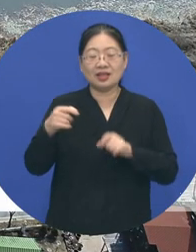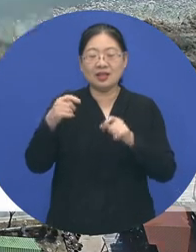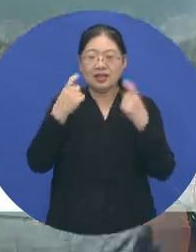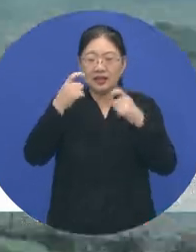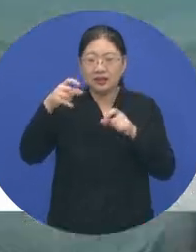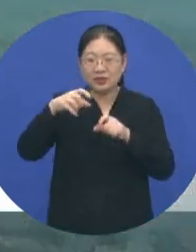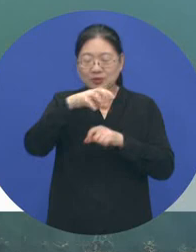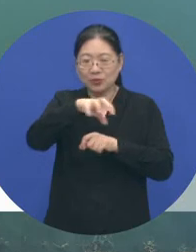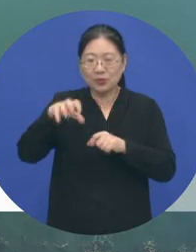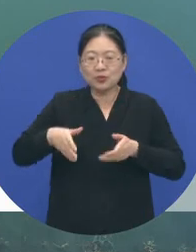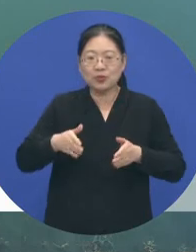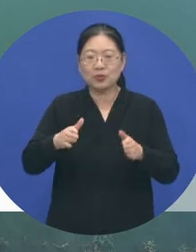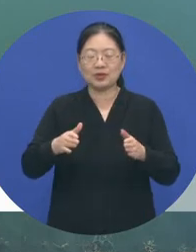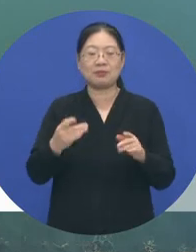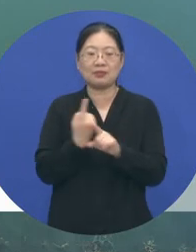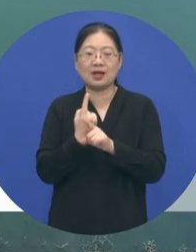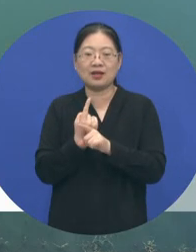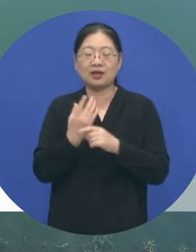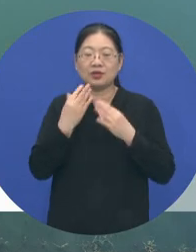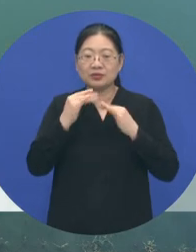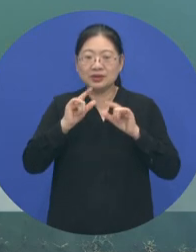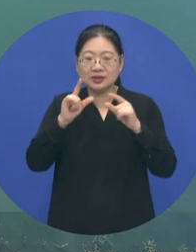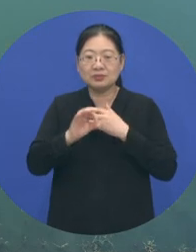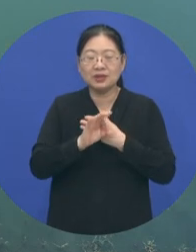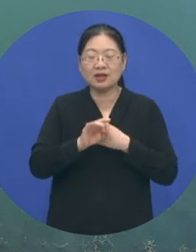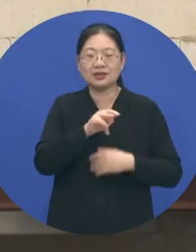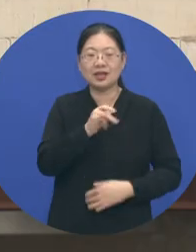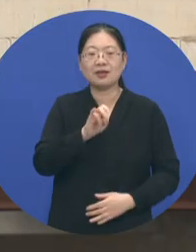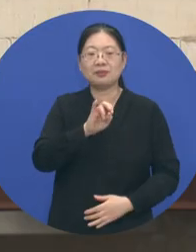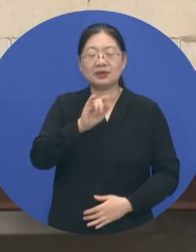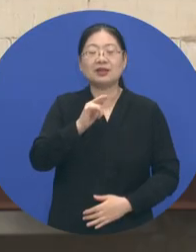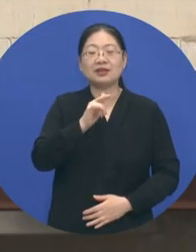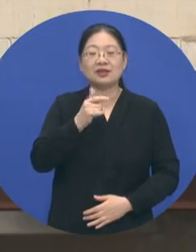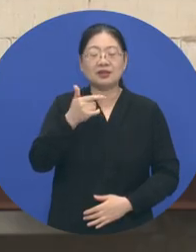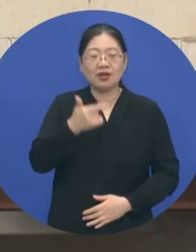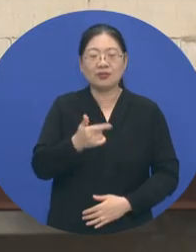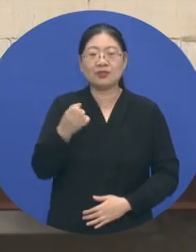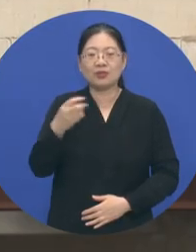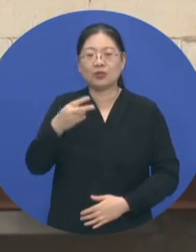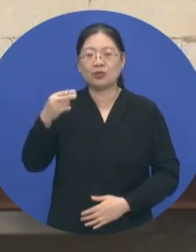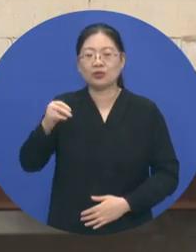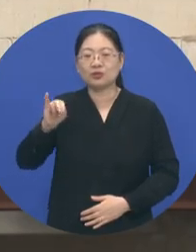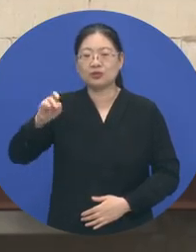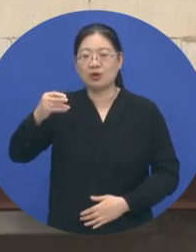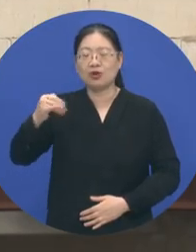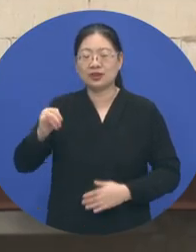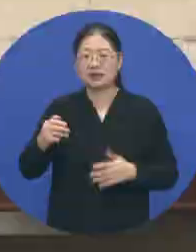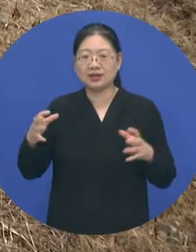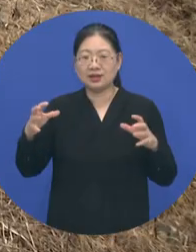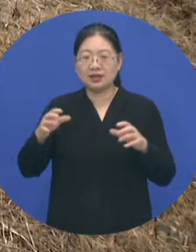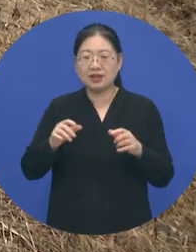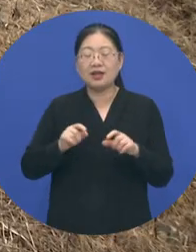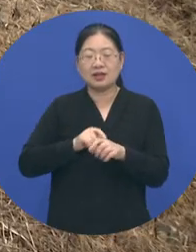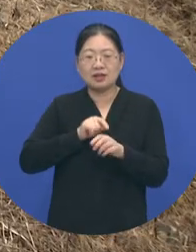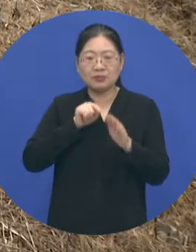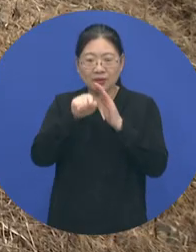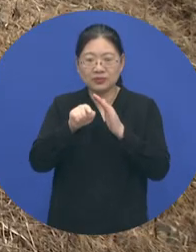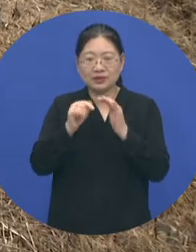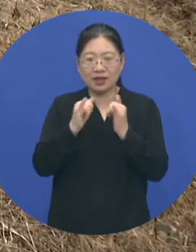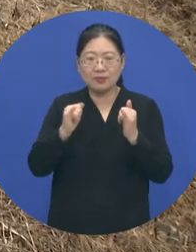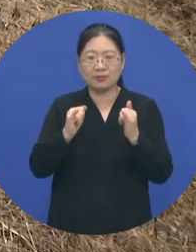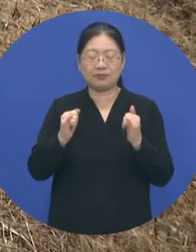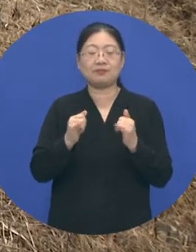도로를 개선했습니다. 주말이면 이곳은 세미원과 두물머리를 방문한 관광객들로 북적이는데 교통체증 해소를